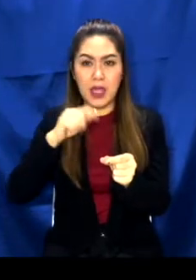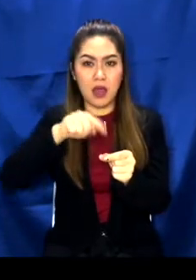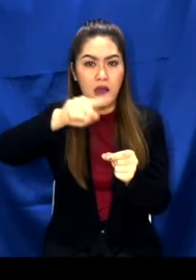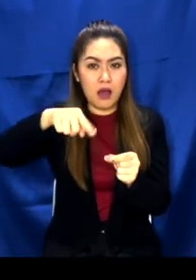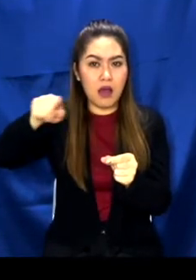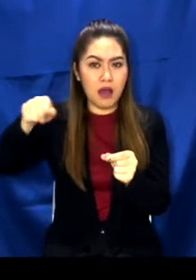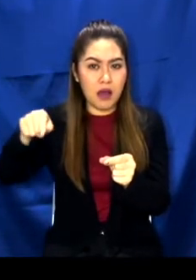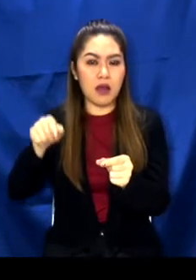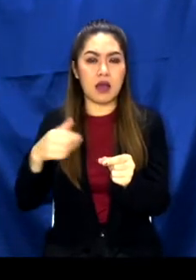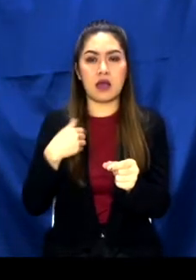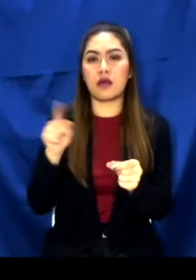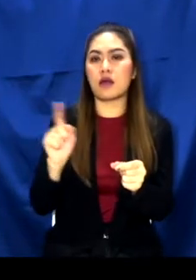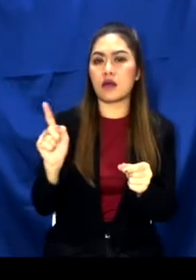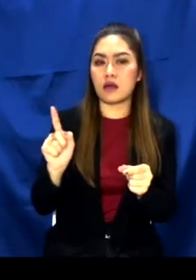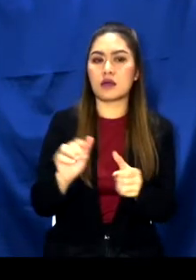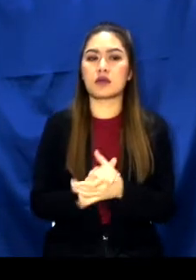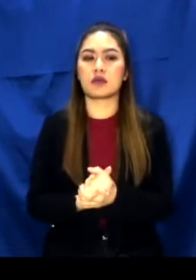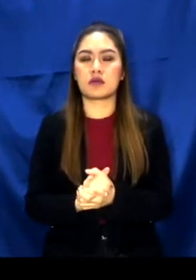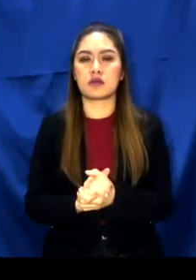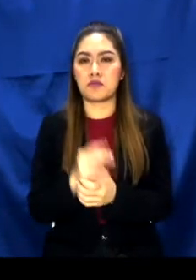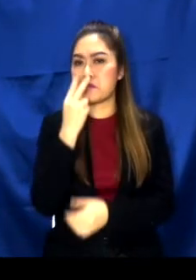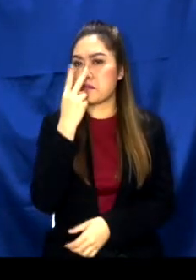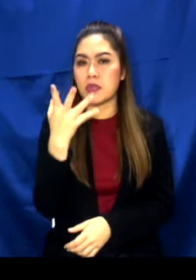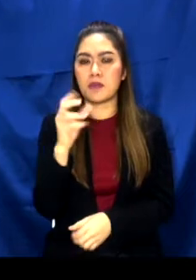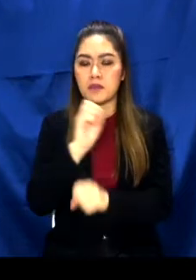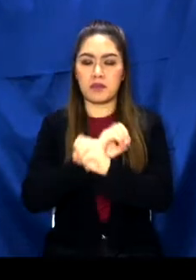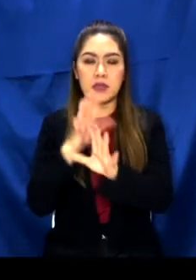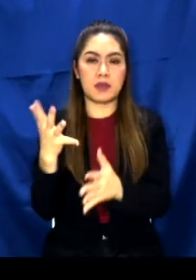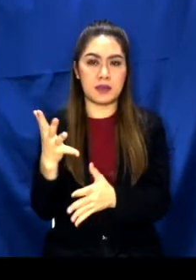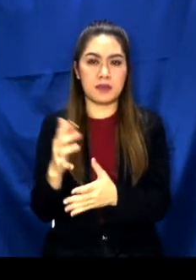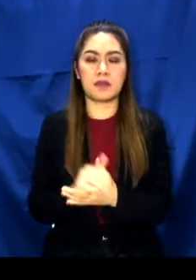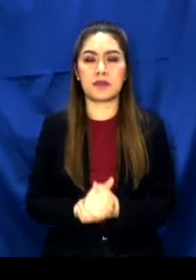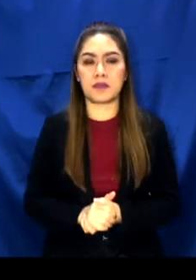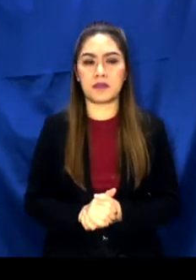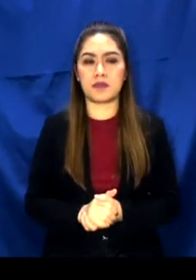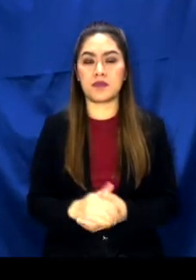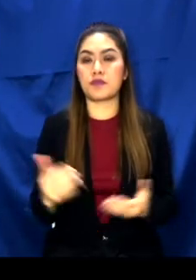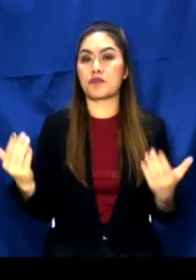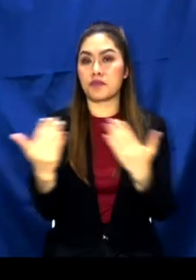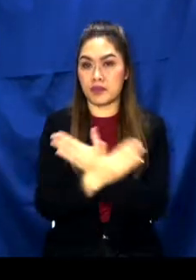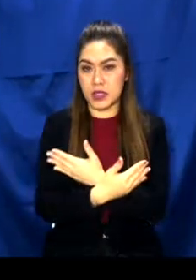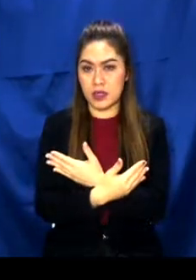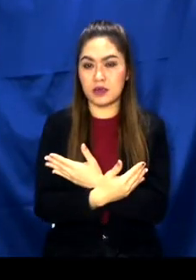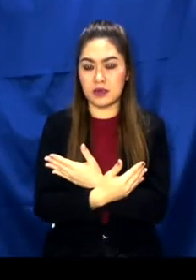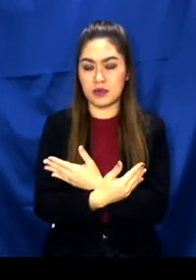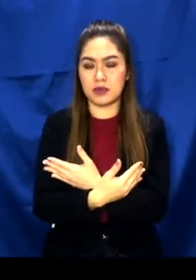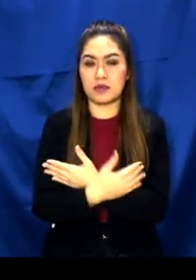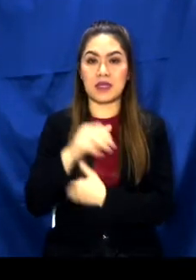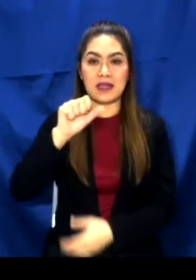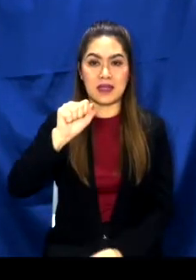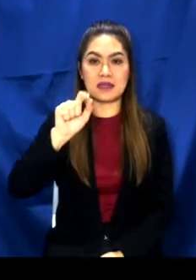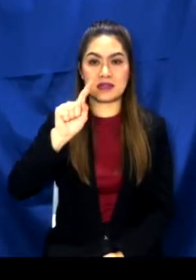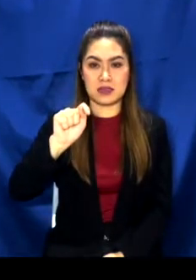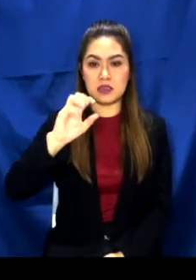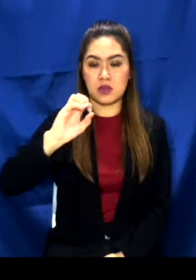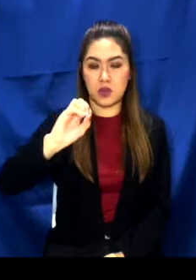เนี่ยอันเนี้ยมองไม่ชัดนะคะถ้ามันกระยึกปุ๊บเนี่ยเราจะเปลี่ยนเป็นสโตงทันทีนะคะตรงนี้เ